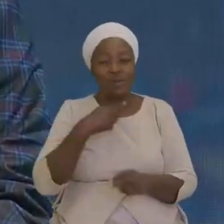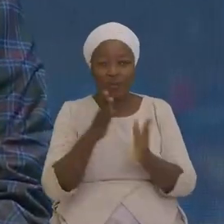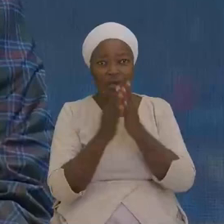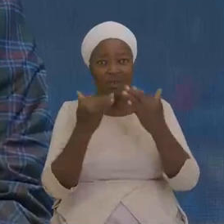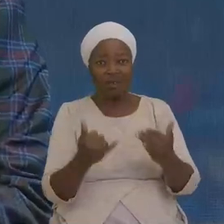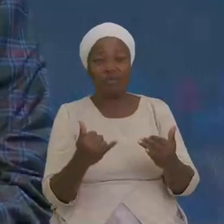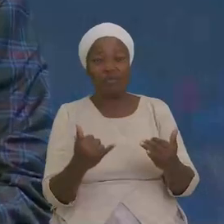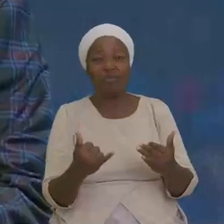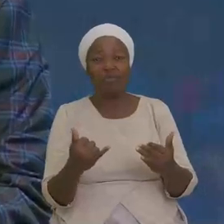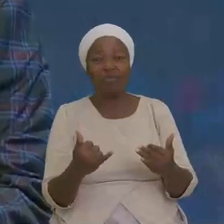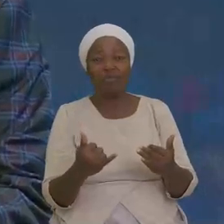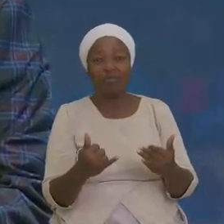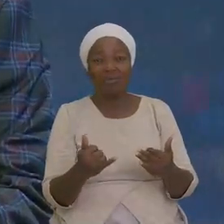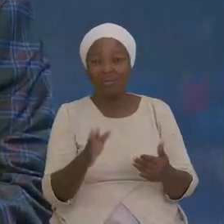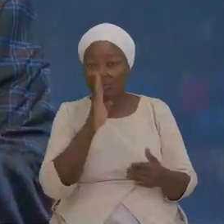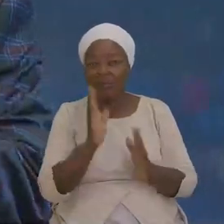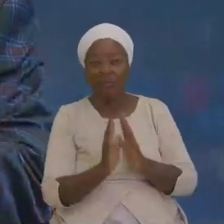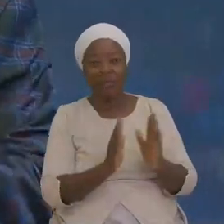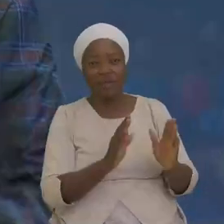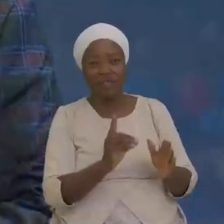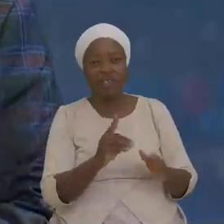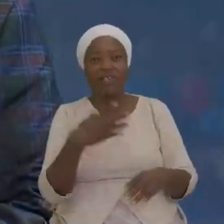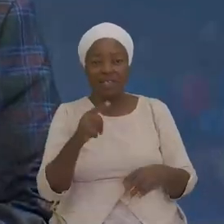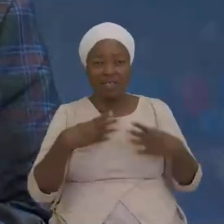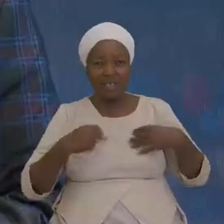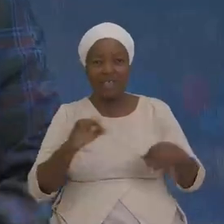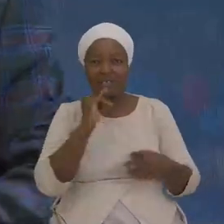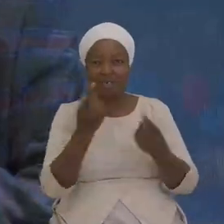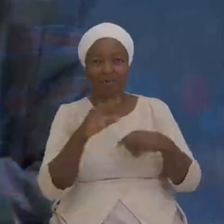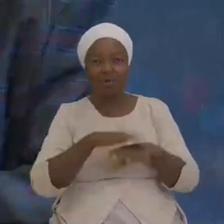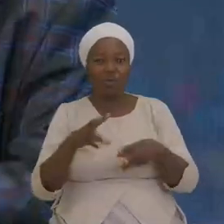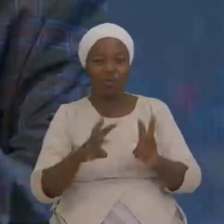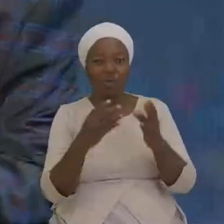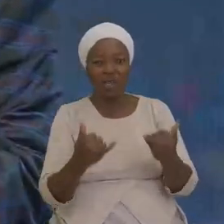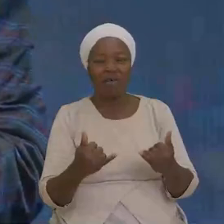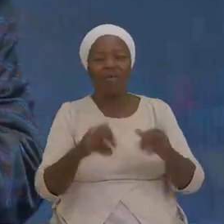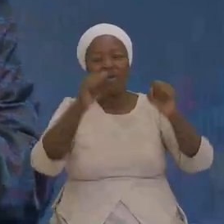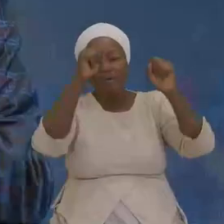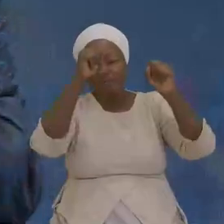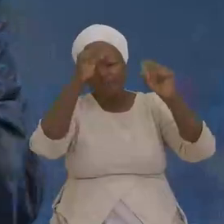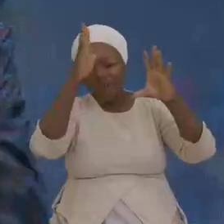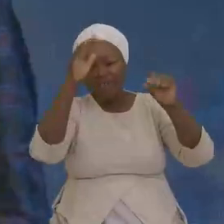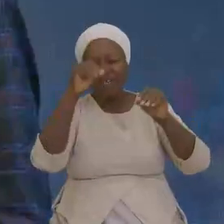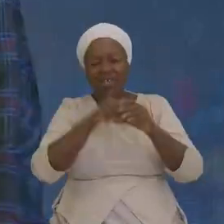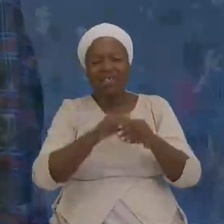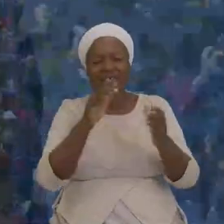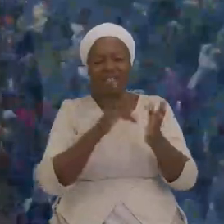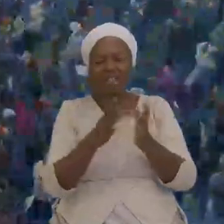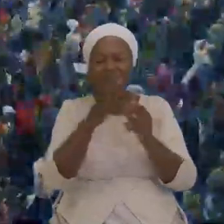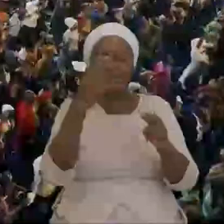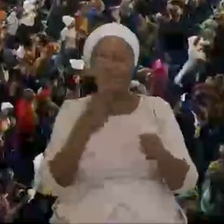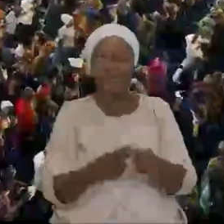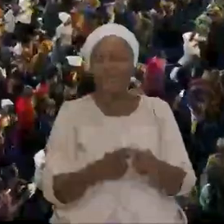Prions maintenant. Prépare-toi. La guérison vient pour toi. Père, au nom